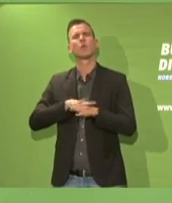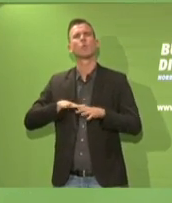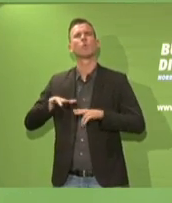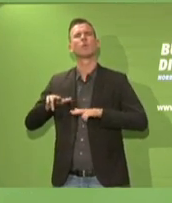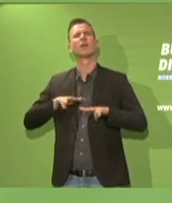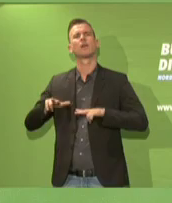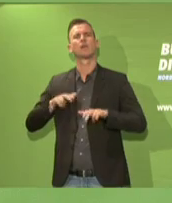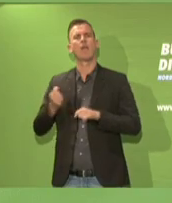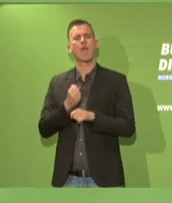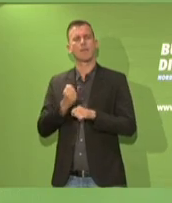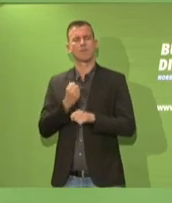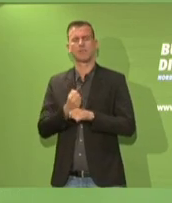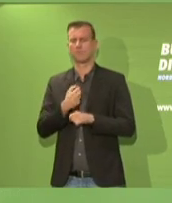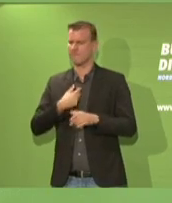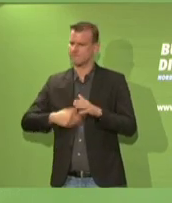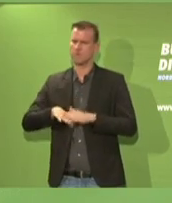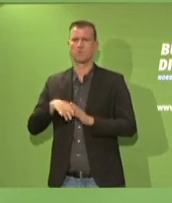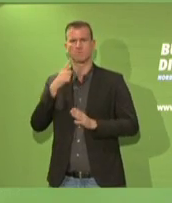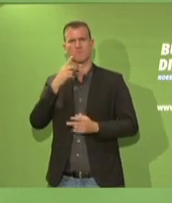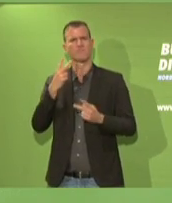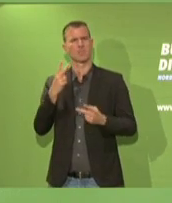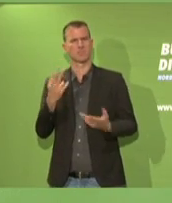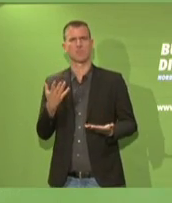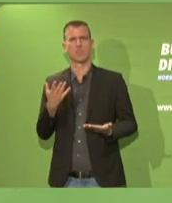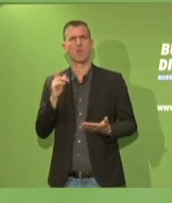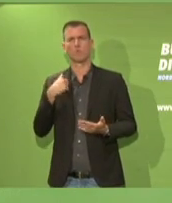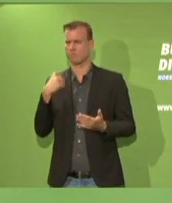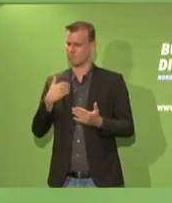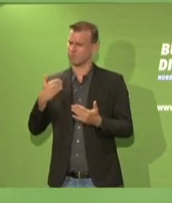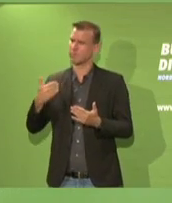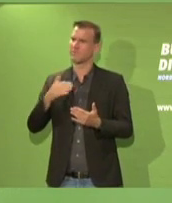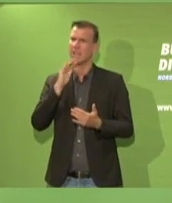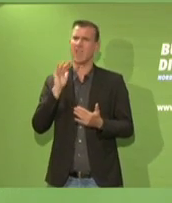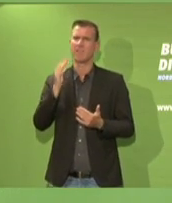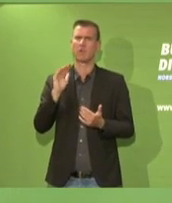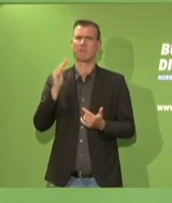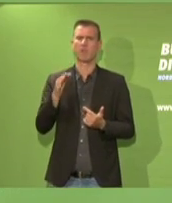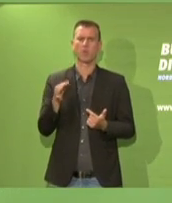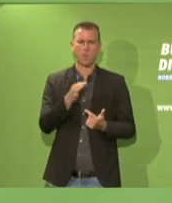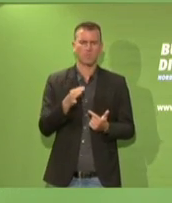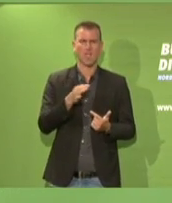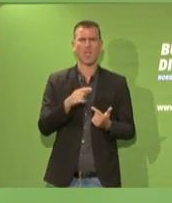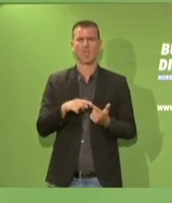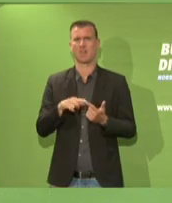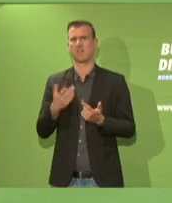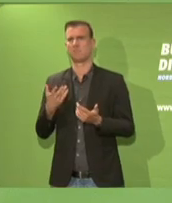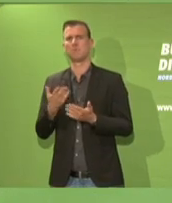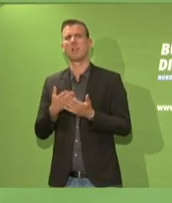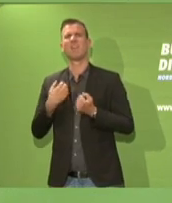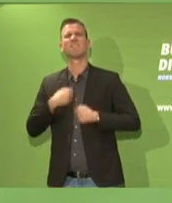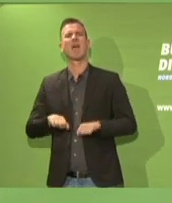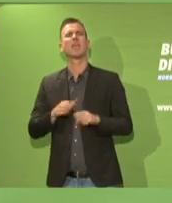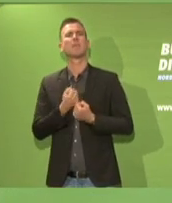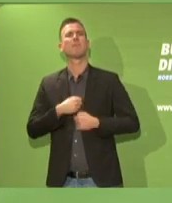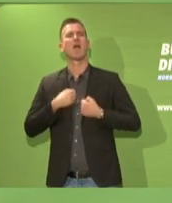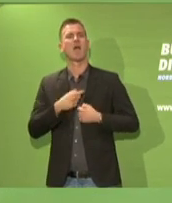und trotz aller Freude über unsere unbestreitbaren Erfolge kommunal, wenn wir es hinkriegen, ein Freibad, was schon totgesagt war,